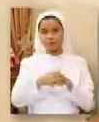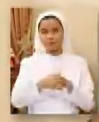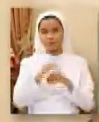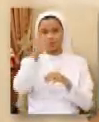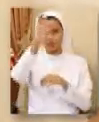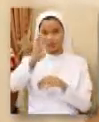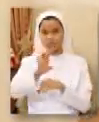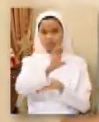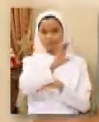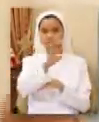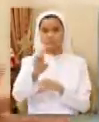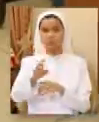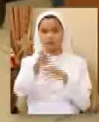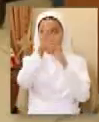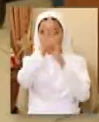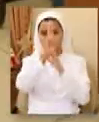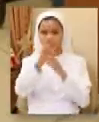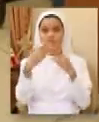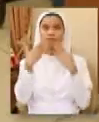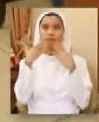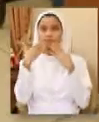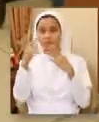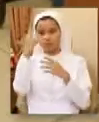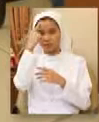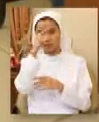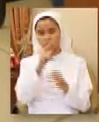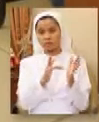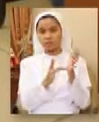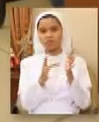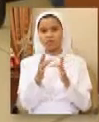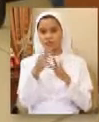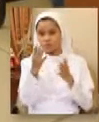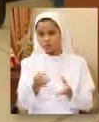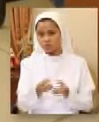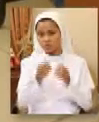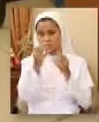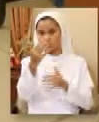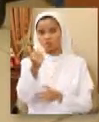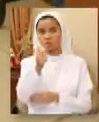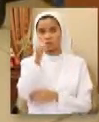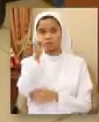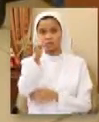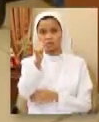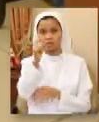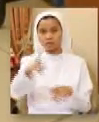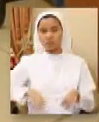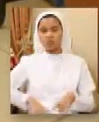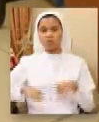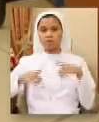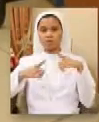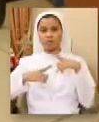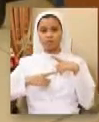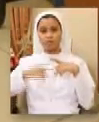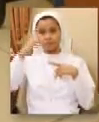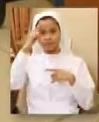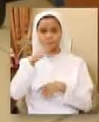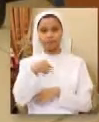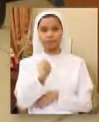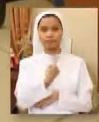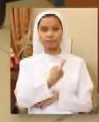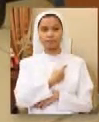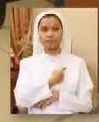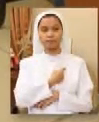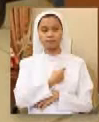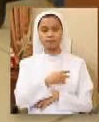and thanksgiving kay Jesus na nag-alay ng kanyang sarili para sa atin. Kaya ako bilang bishop, pag walang